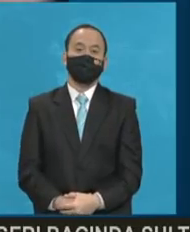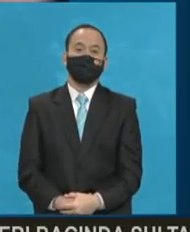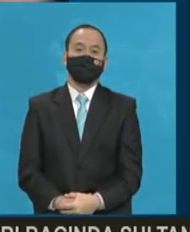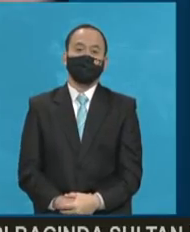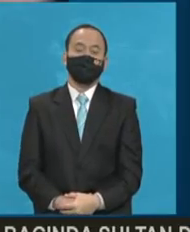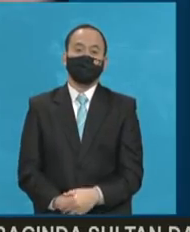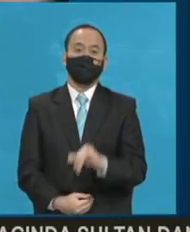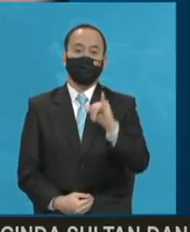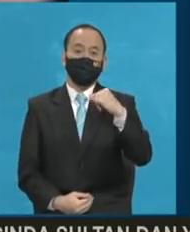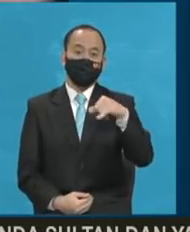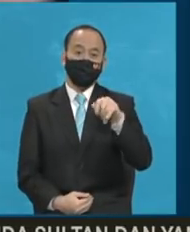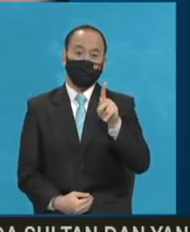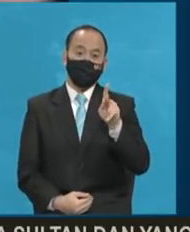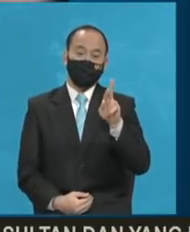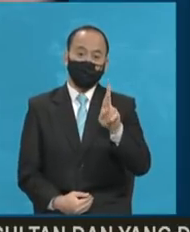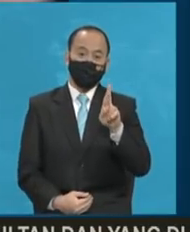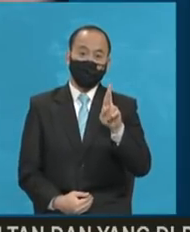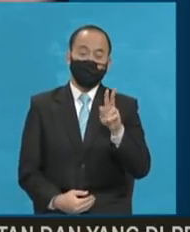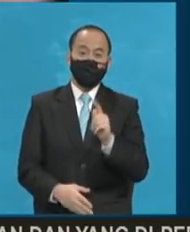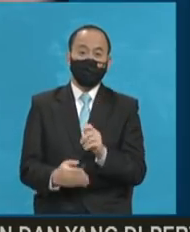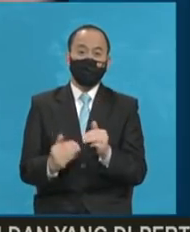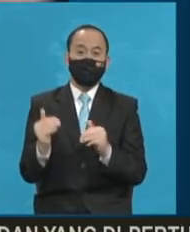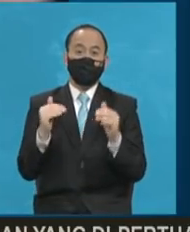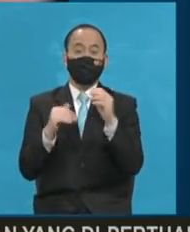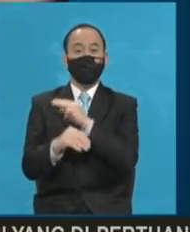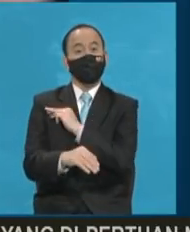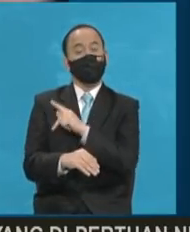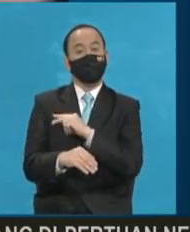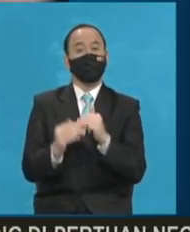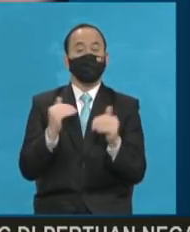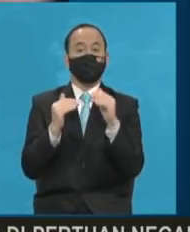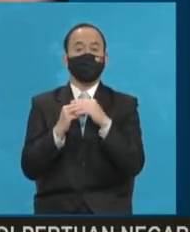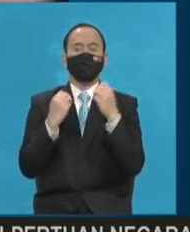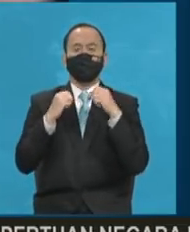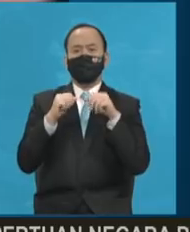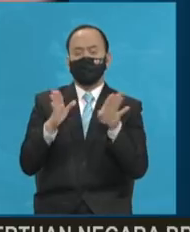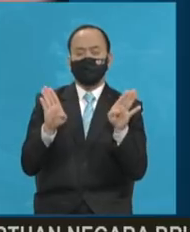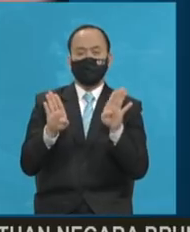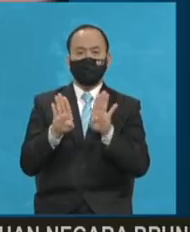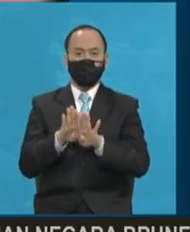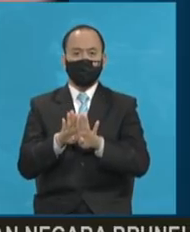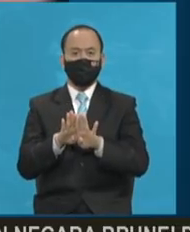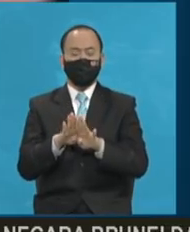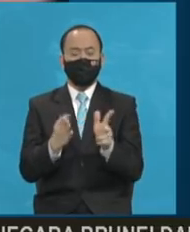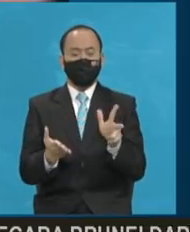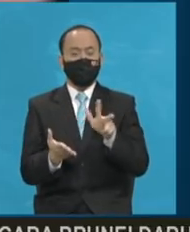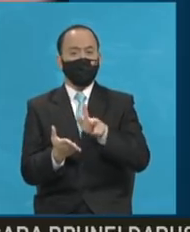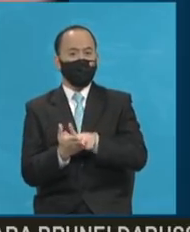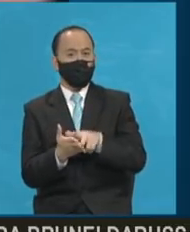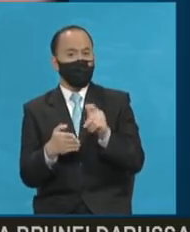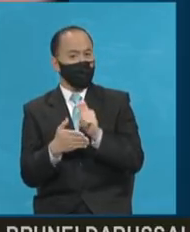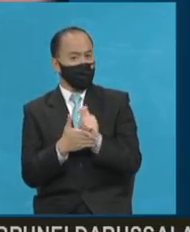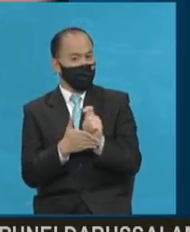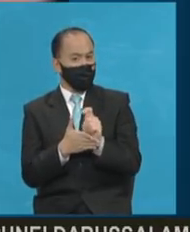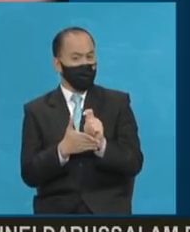Hai jabatan kerja Raya Kementerian Pembangunan dalam siaran Akbar yang memaklumkan penutupan sementara sebagian kepala